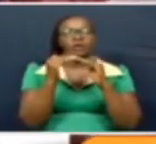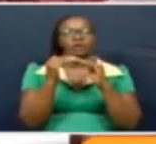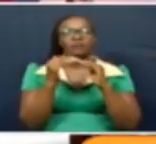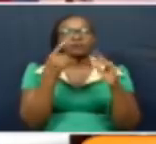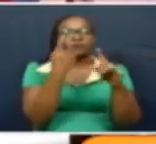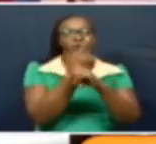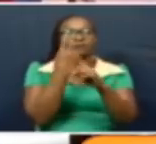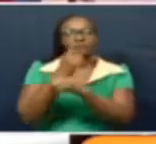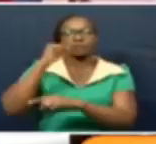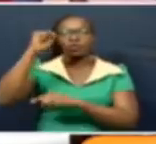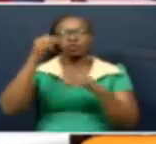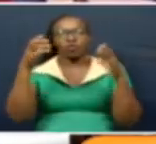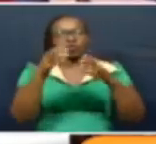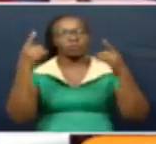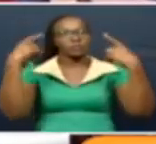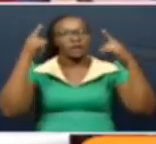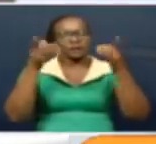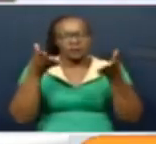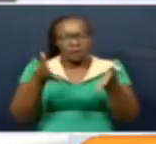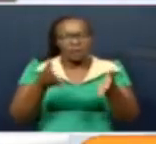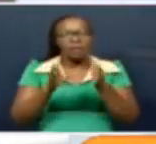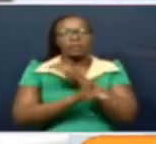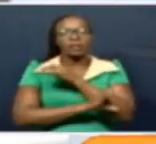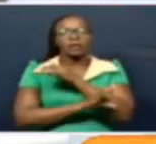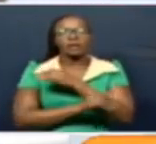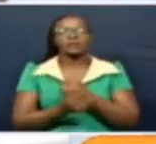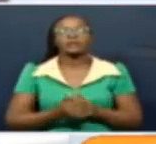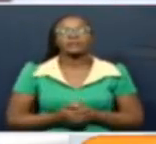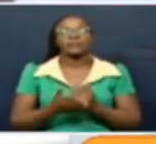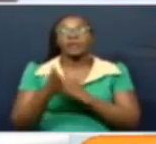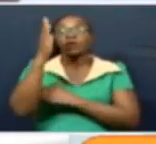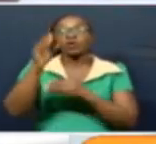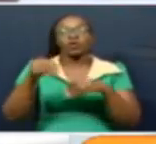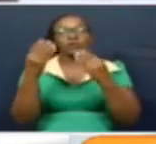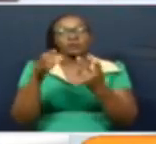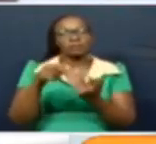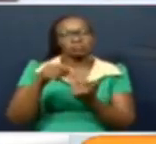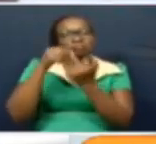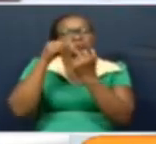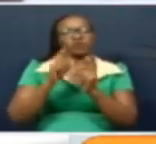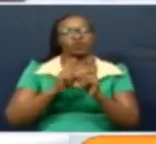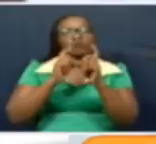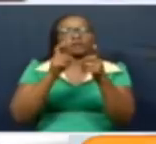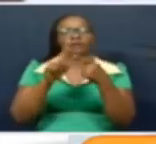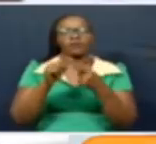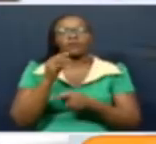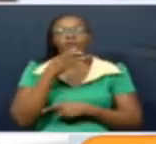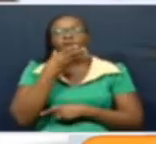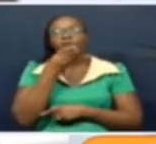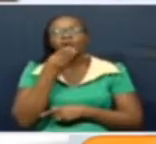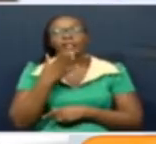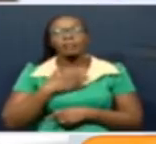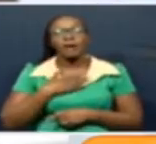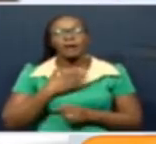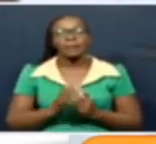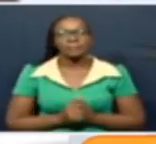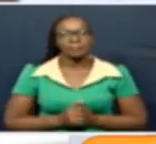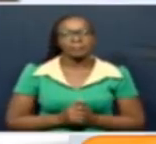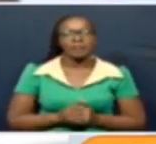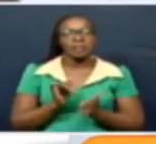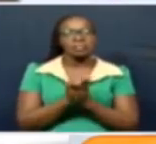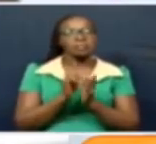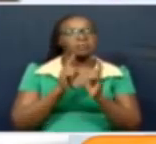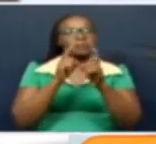vingi inanawiri humu nchini. God gave a very special gift to our father. That was the